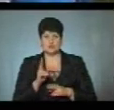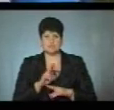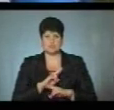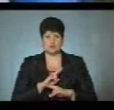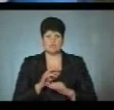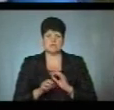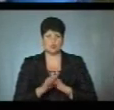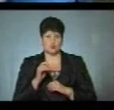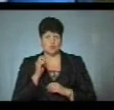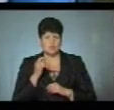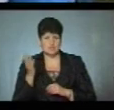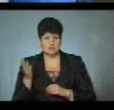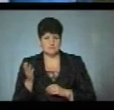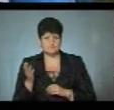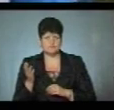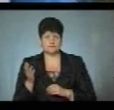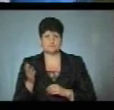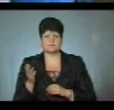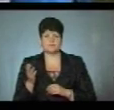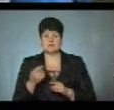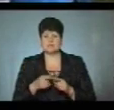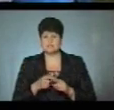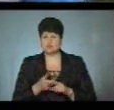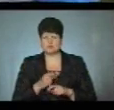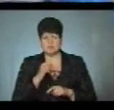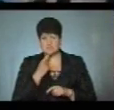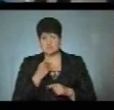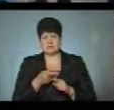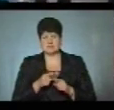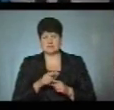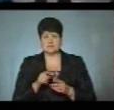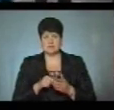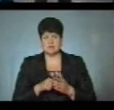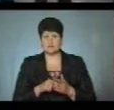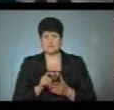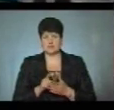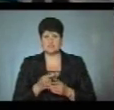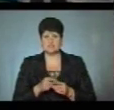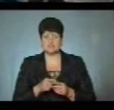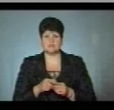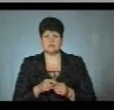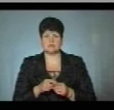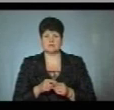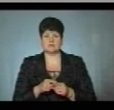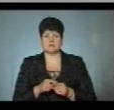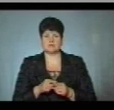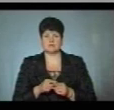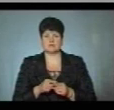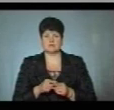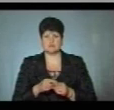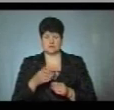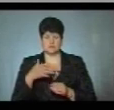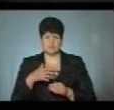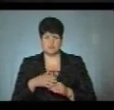України. От, це дуже тяжко мені це питання говорити, але я мушу тут тримати в себе той стержень,